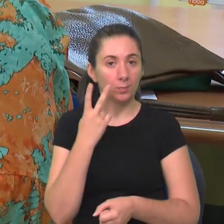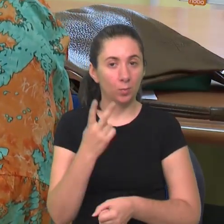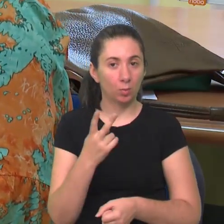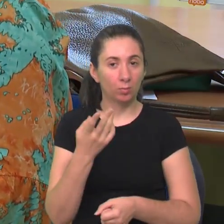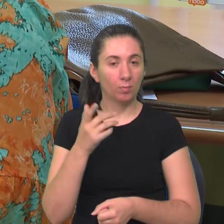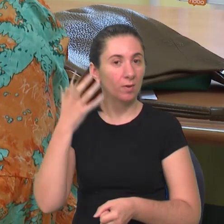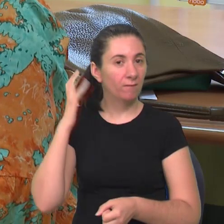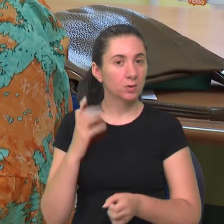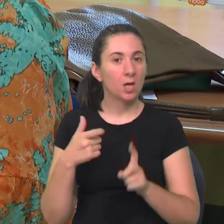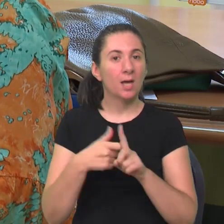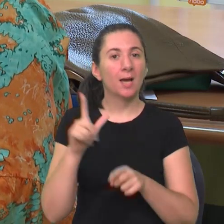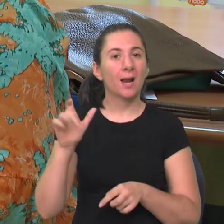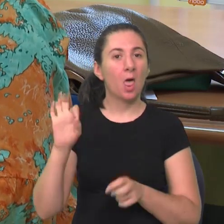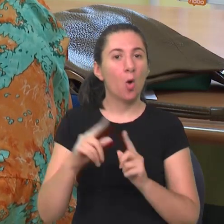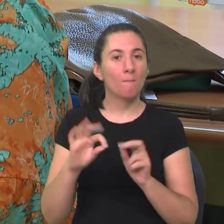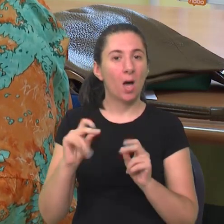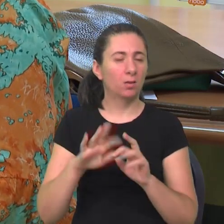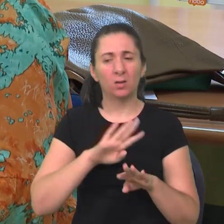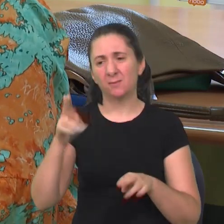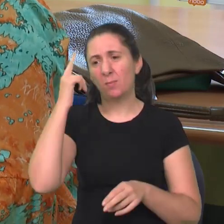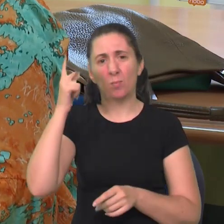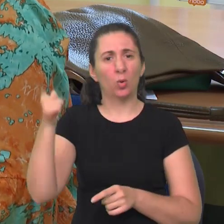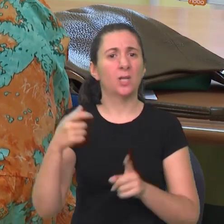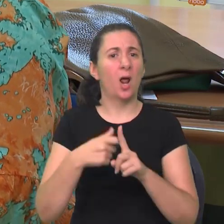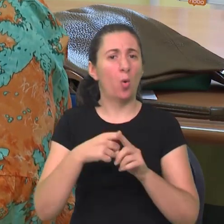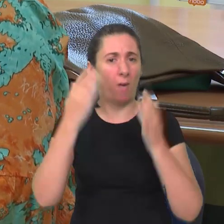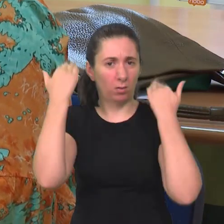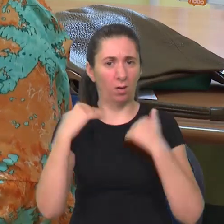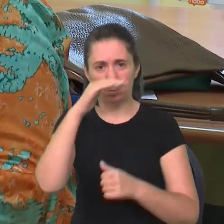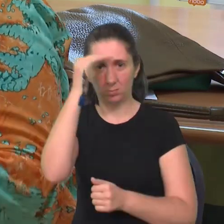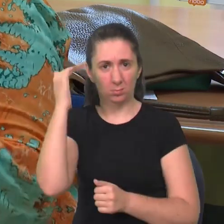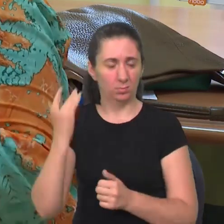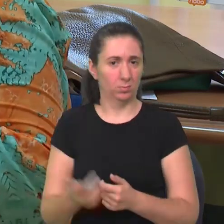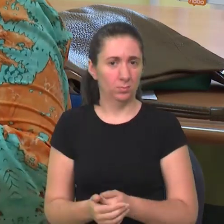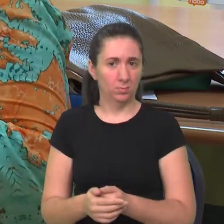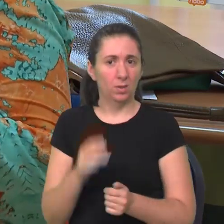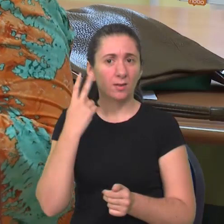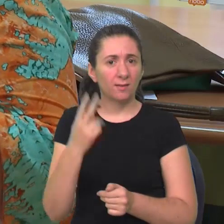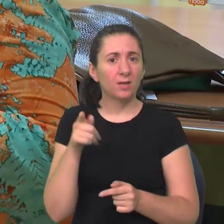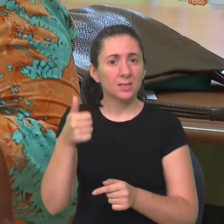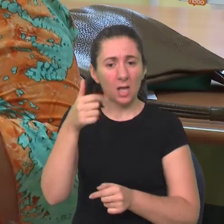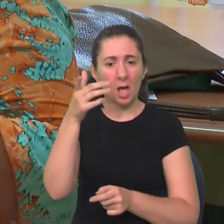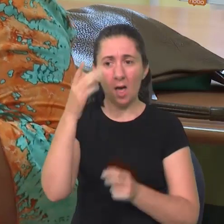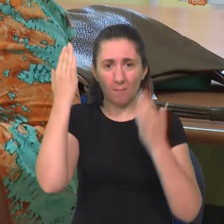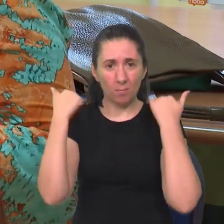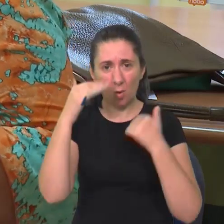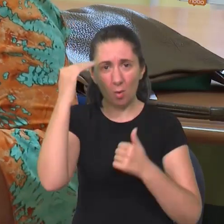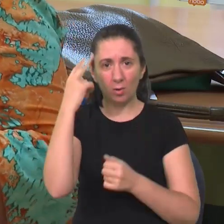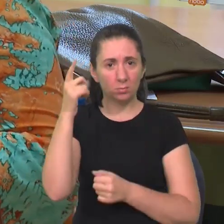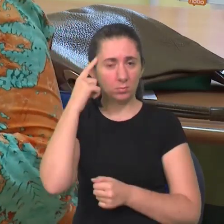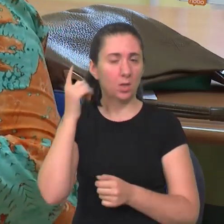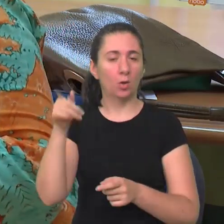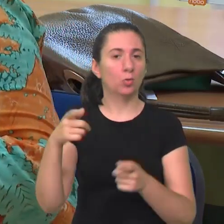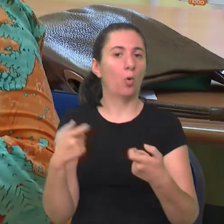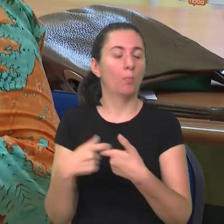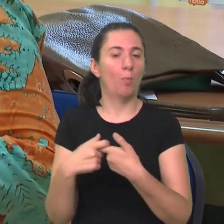ovu frizuru Kleopatra, znači svi je znaju po toj frizuri. Ostala, znači, da vidite samo tu frizuru i samo taj ukras na kosi, znači